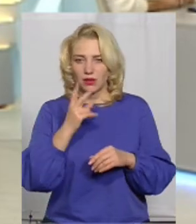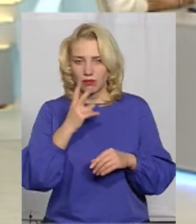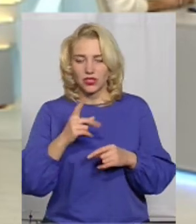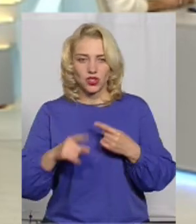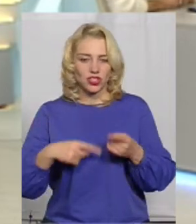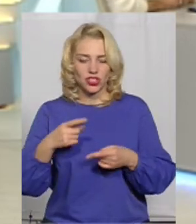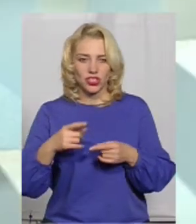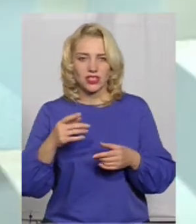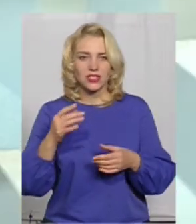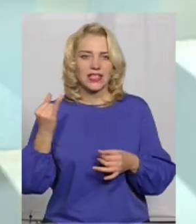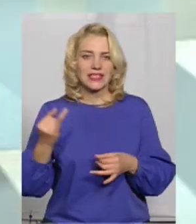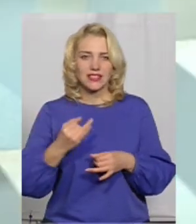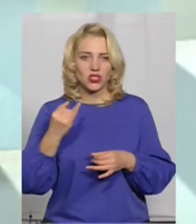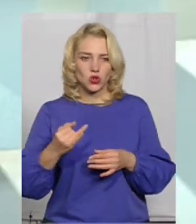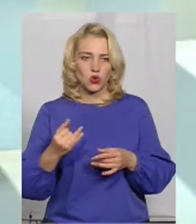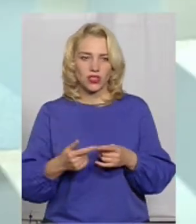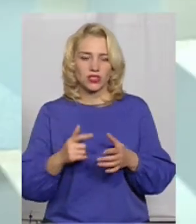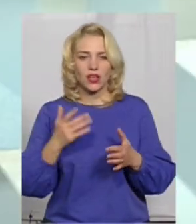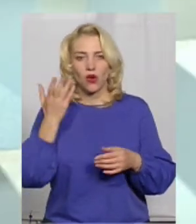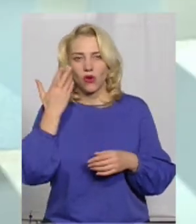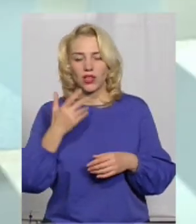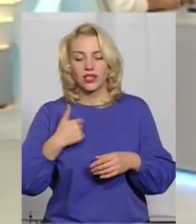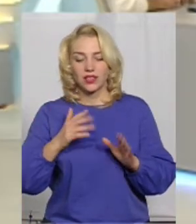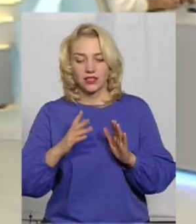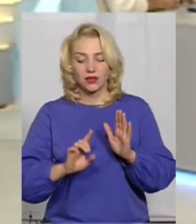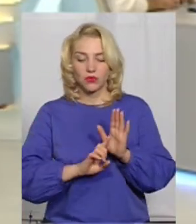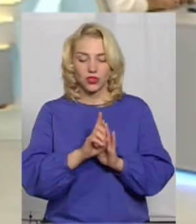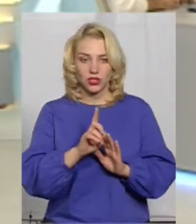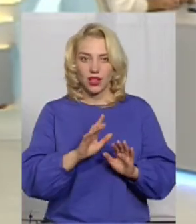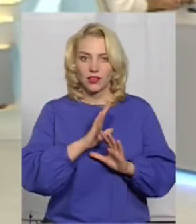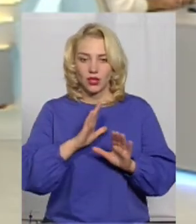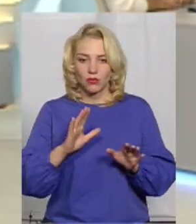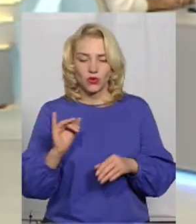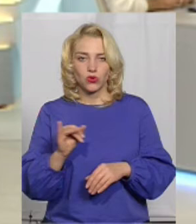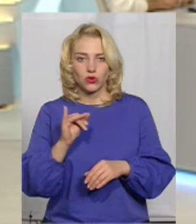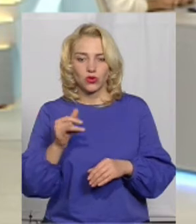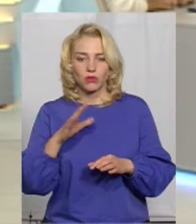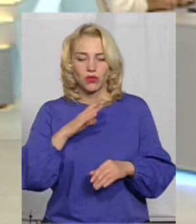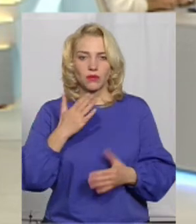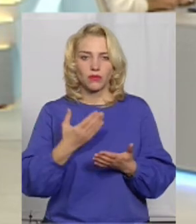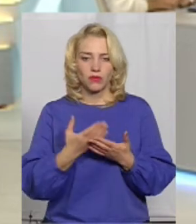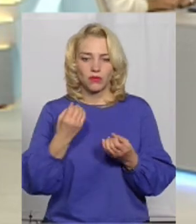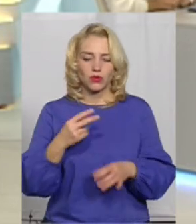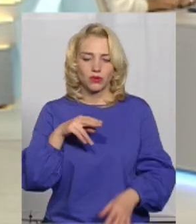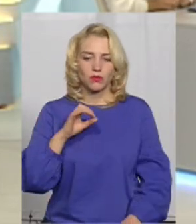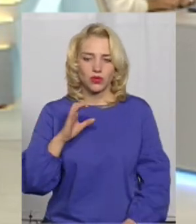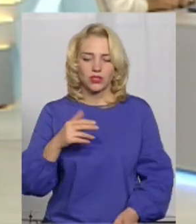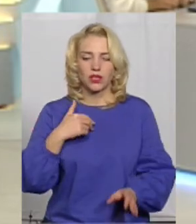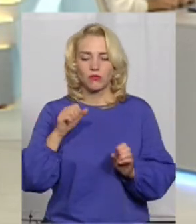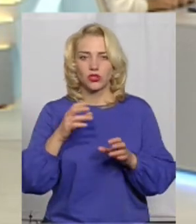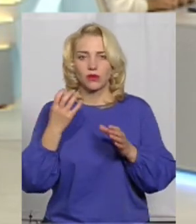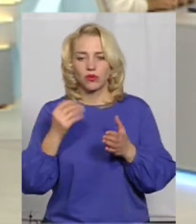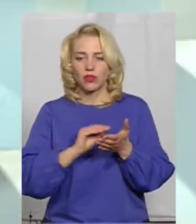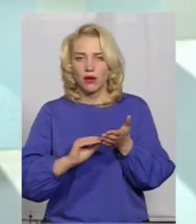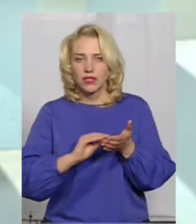сторіс. Колись, коли я, наприклад, починала, не було сторісу, були тільки пости, і ти могла там один день написати, другий день написати, а